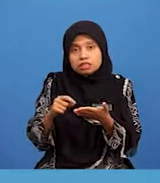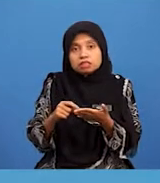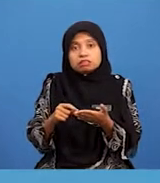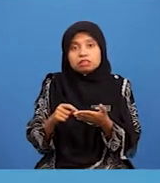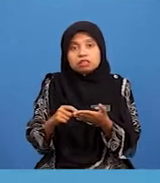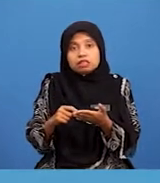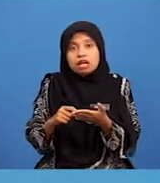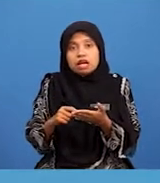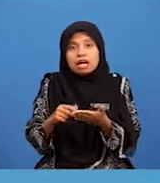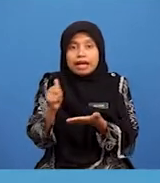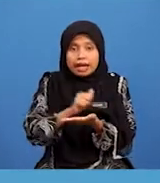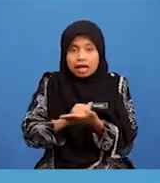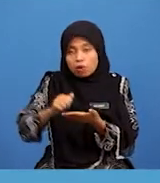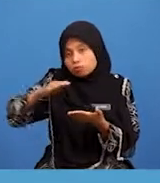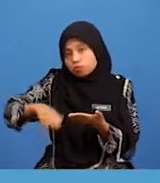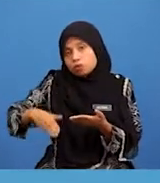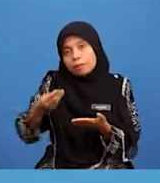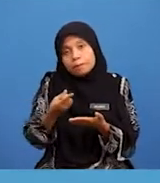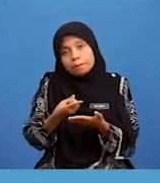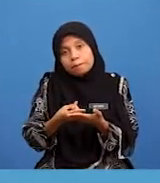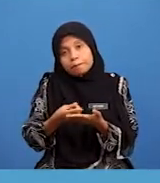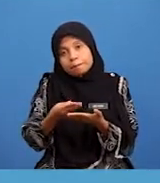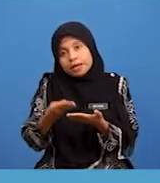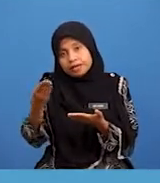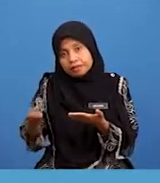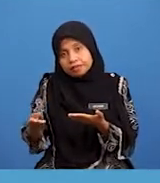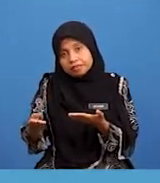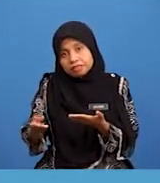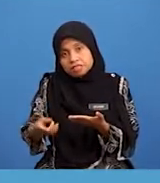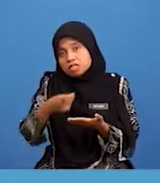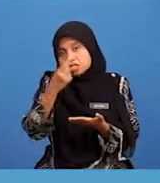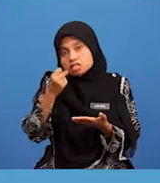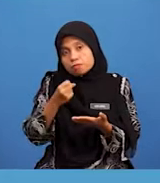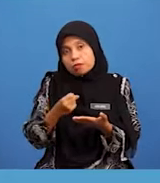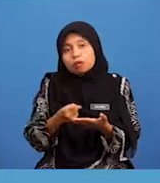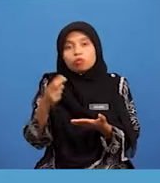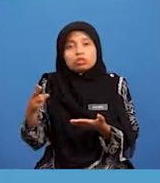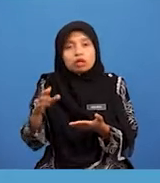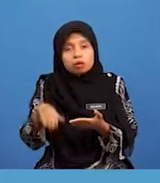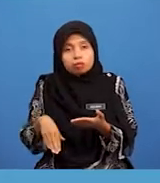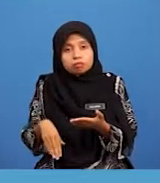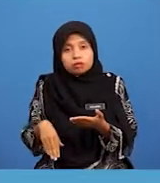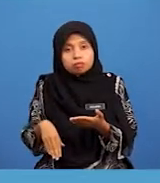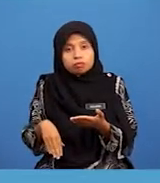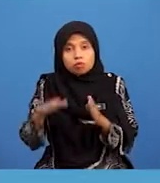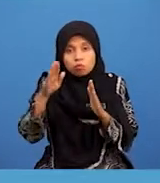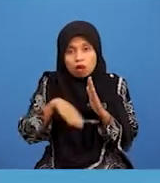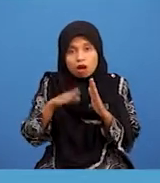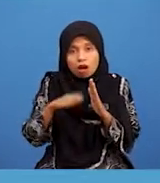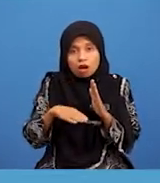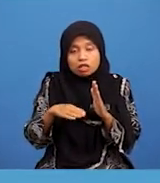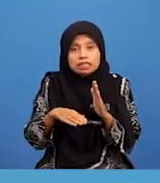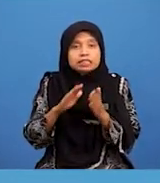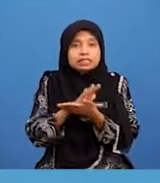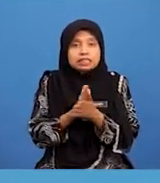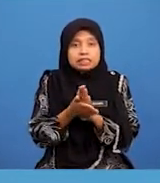butiran akaun belum bayar disebabkan hutang yang diambil alih tersebut kurang